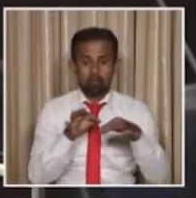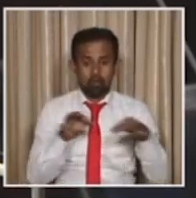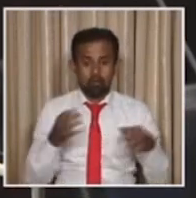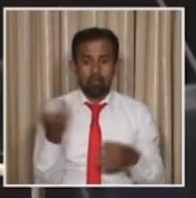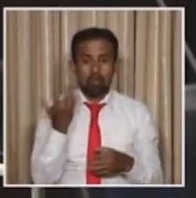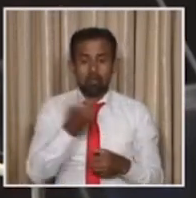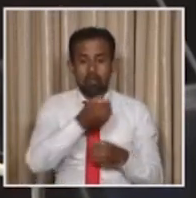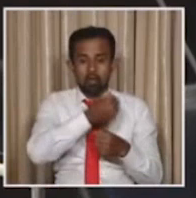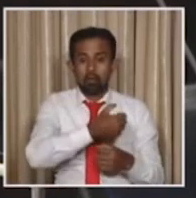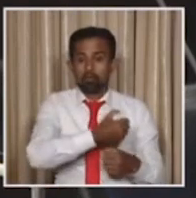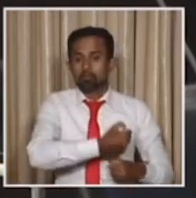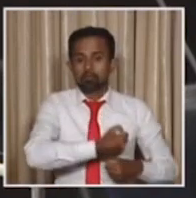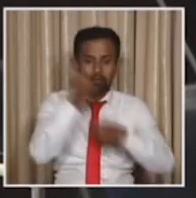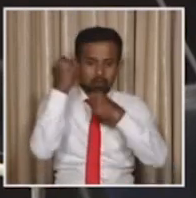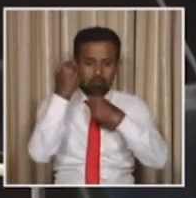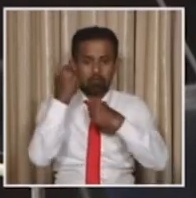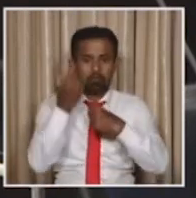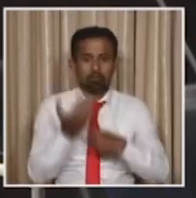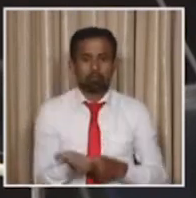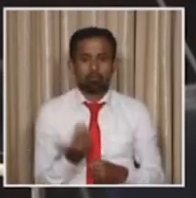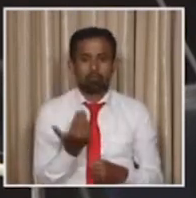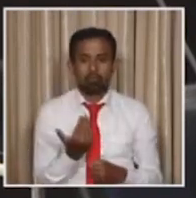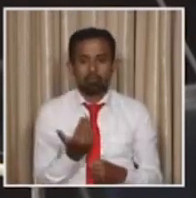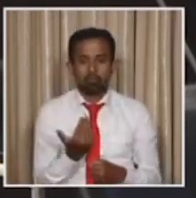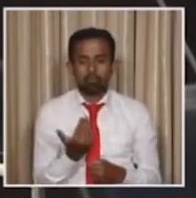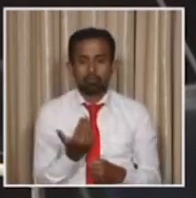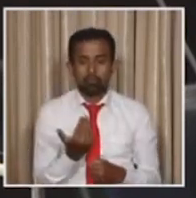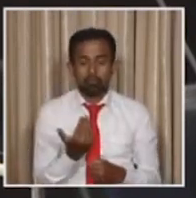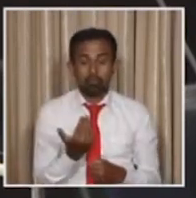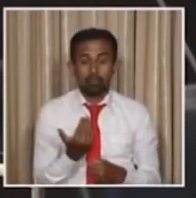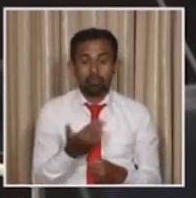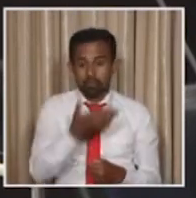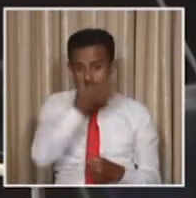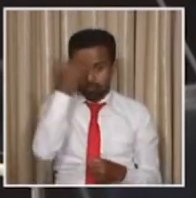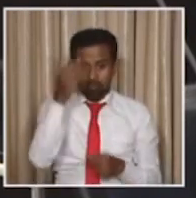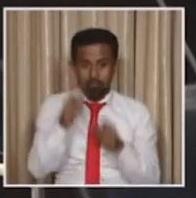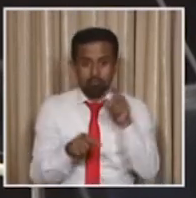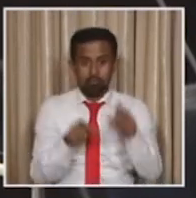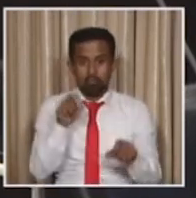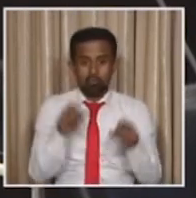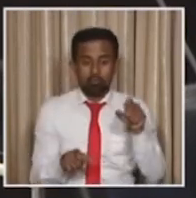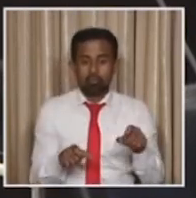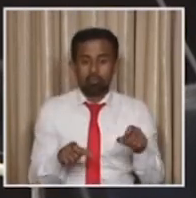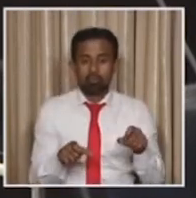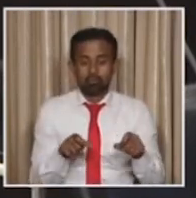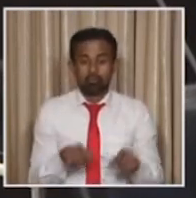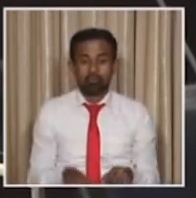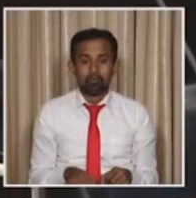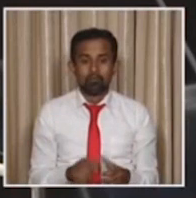ஒருவருக்கு சொந்தமான விவசாய நிலத்திலே பூனை பூமாரி கண்டல் என்கின்ற இடத்திலே கொக்குத்தொடுவாயிலே ஒரு தமிழர்